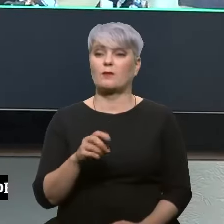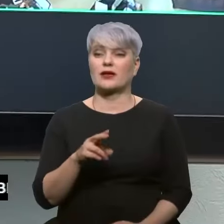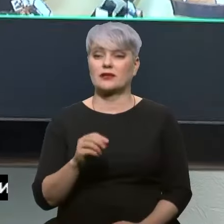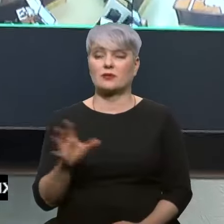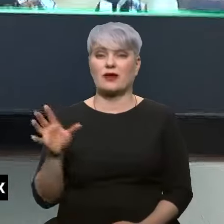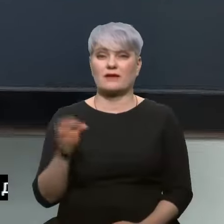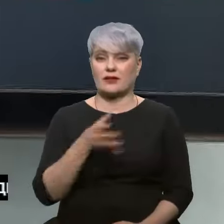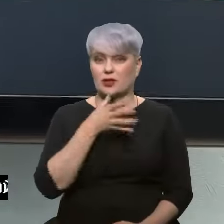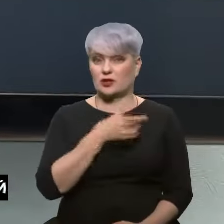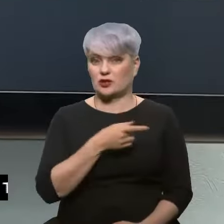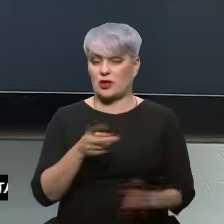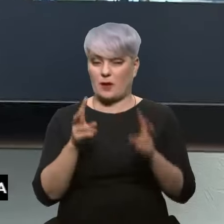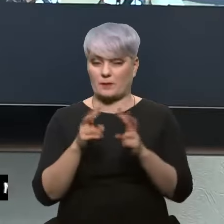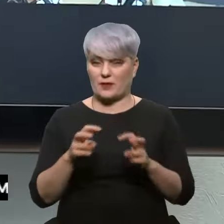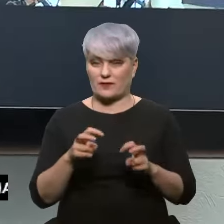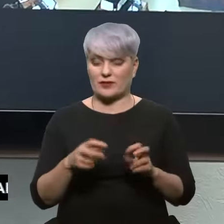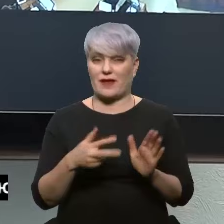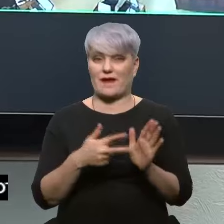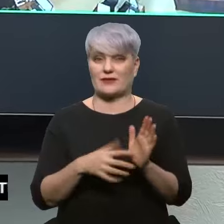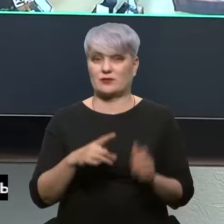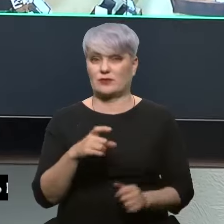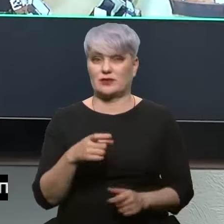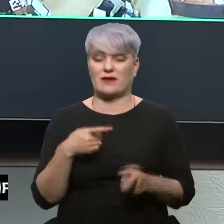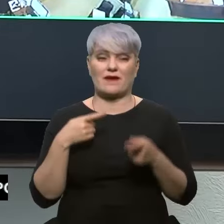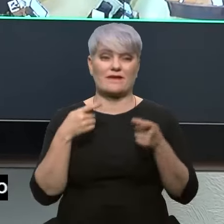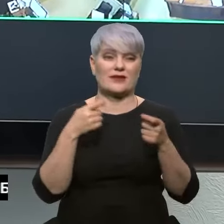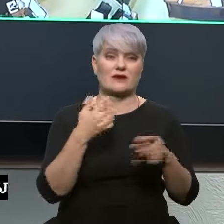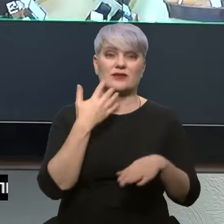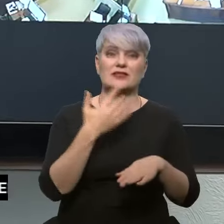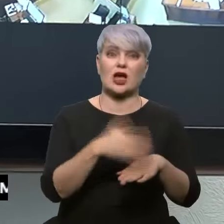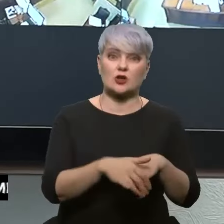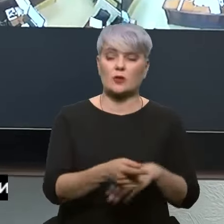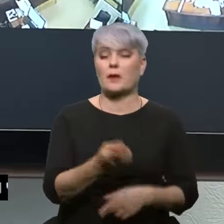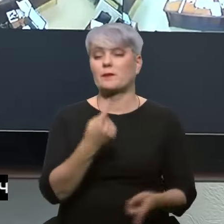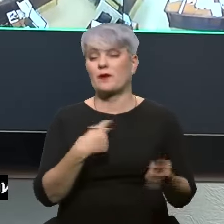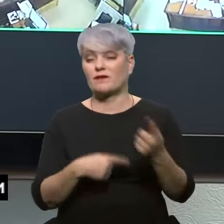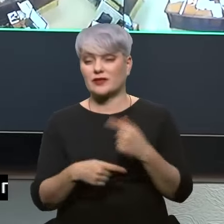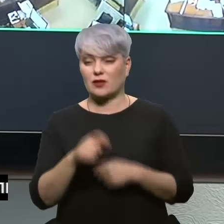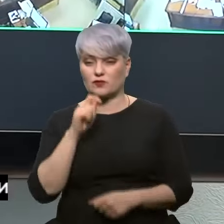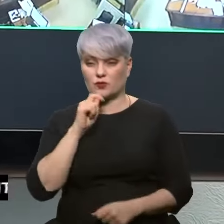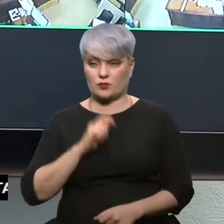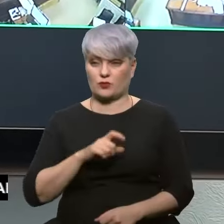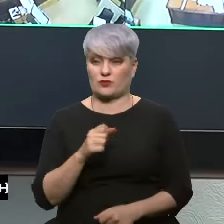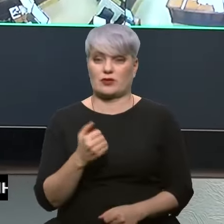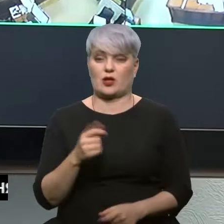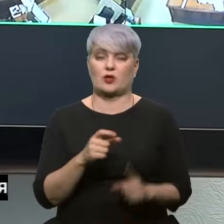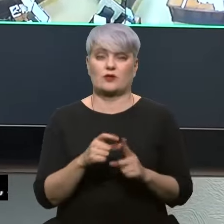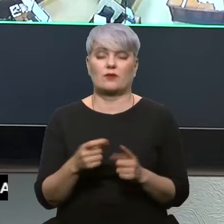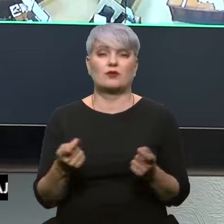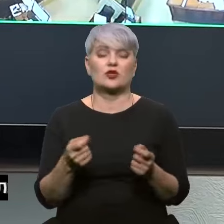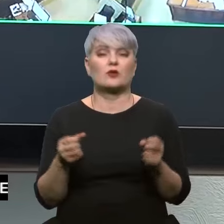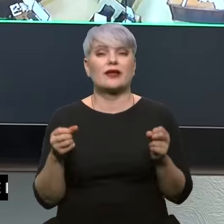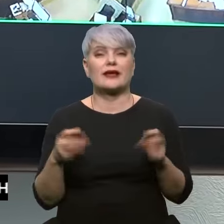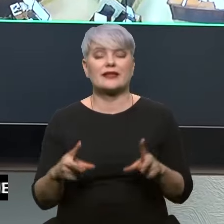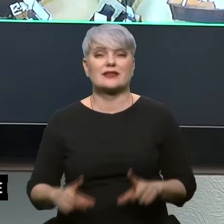усього кримінального провадження близько 80 разів виїжджав за кордон і повертався назад в Україну. Тому, за його словами, жодних